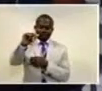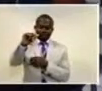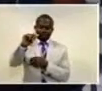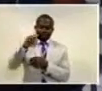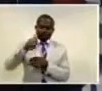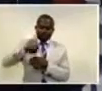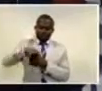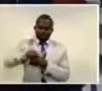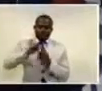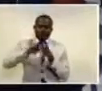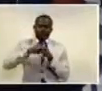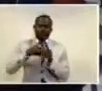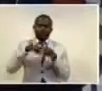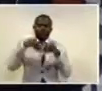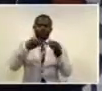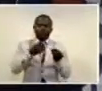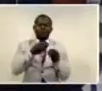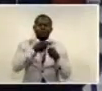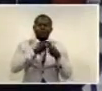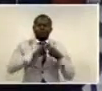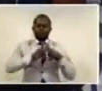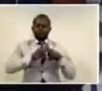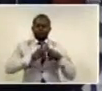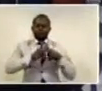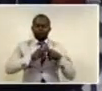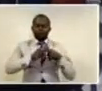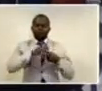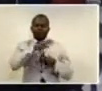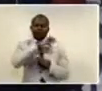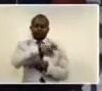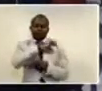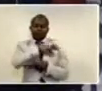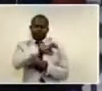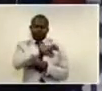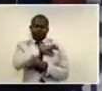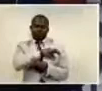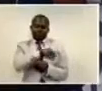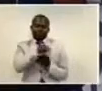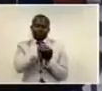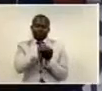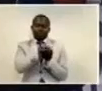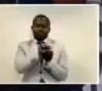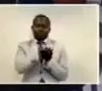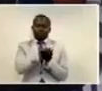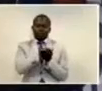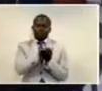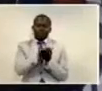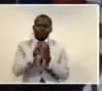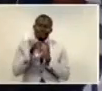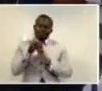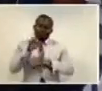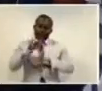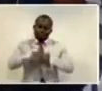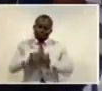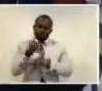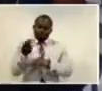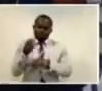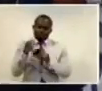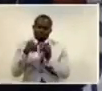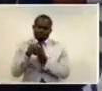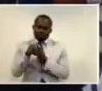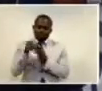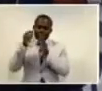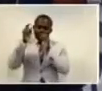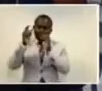uwo yari yatangiye ingwate yari afite inguzanyo. Iyo Unguka Banki rero yahise ifata amafaranga yari